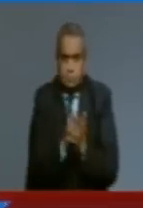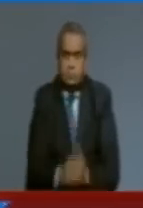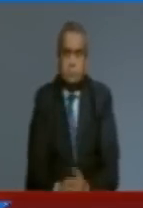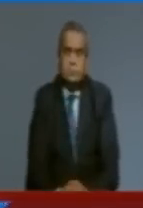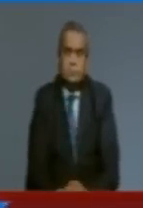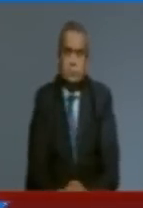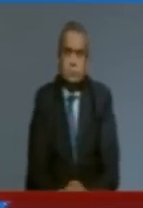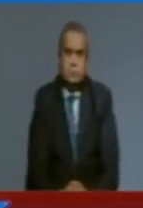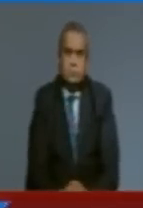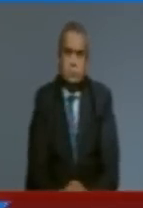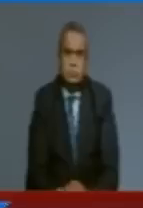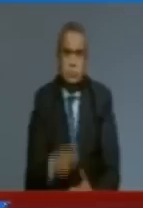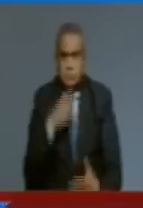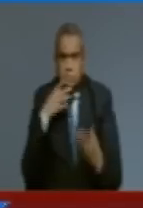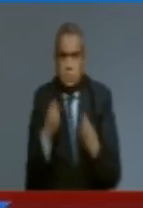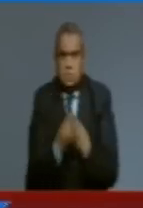بمشاركة